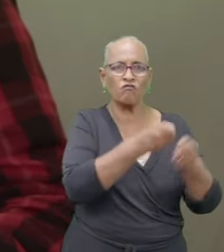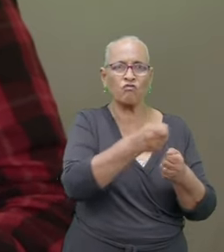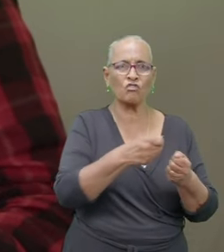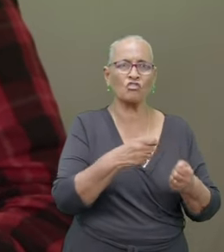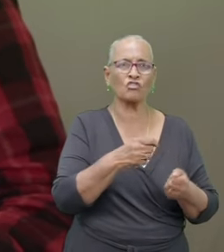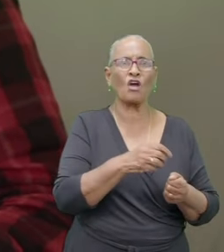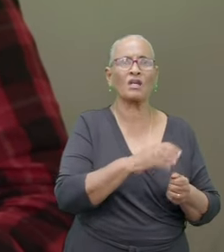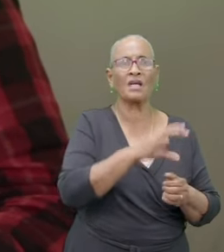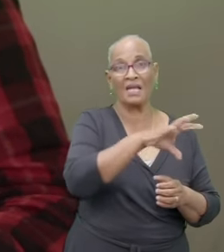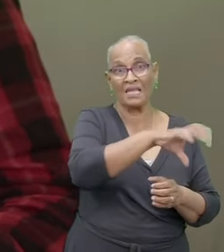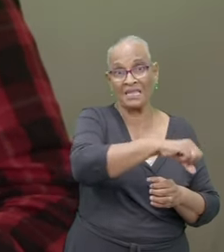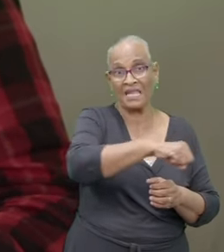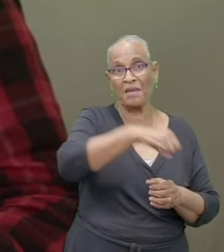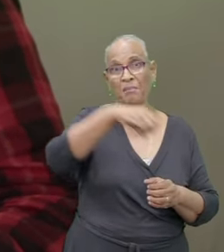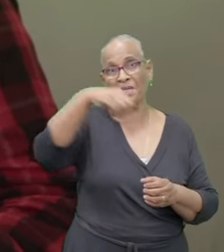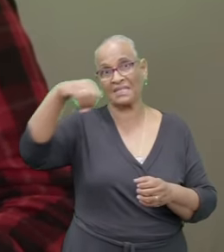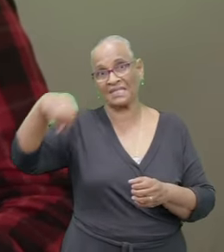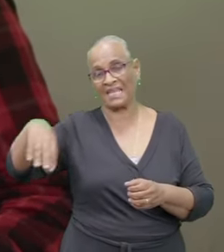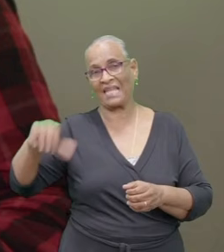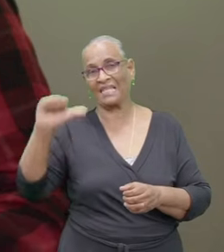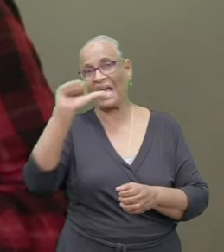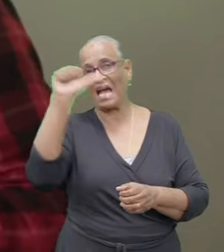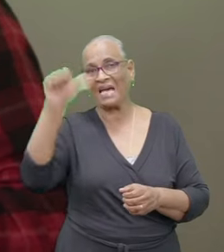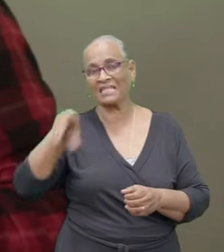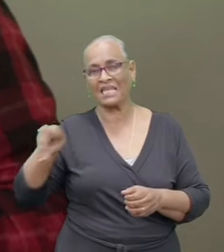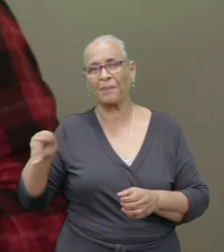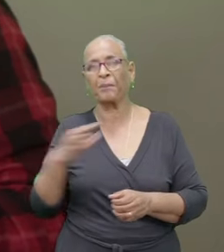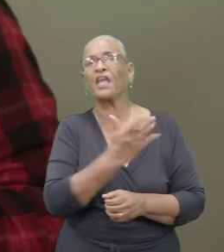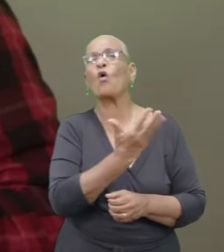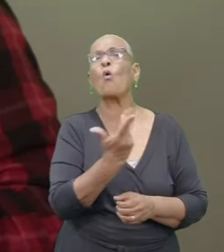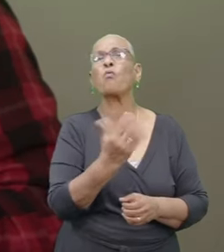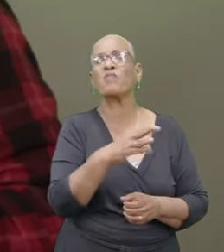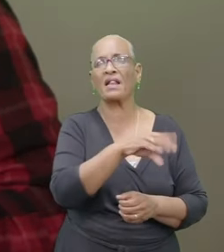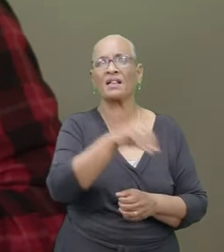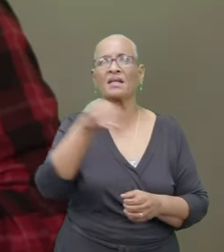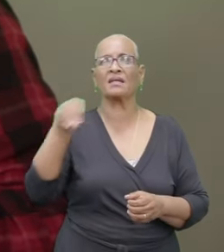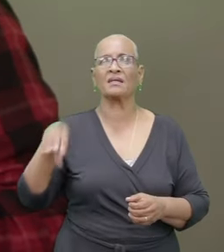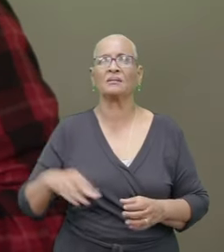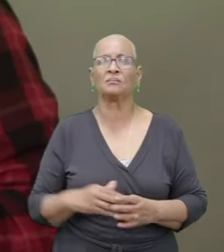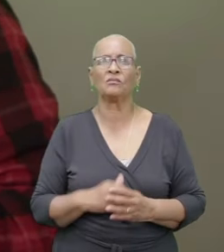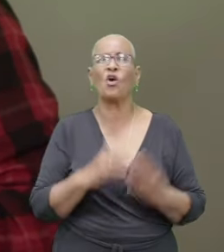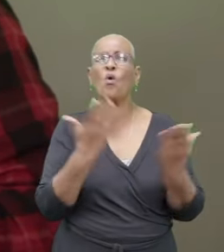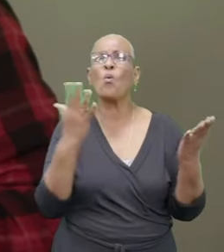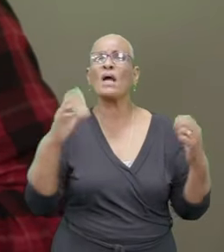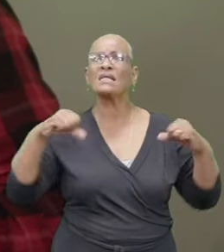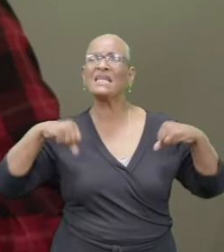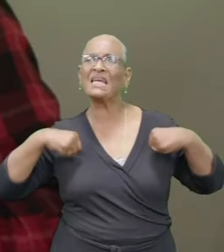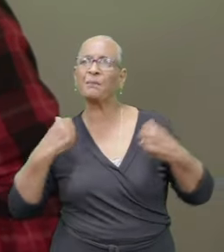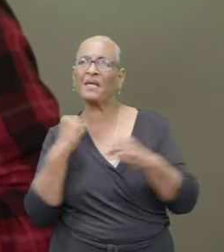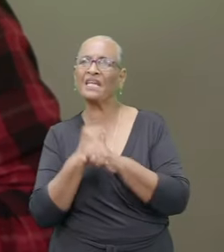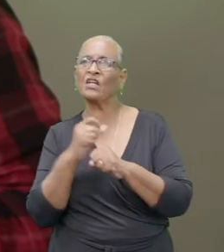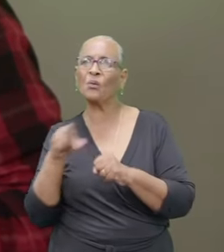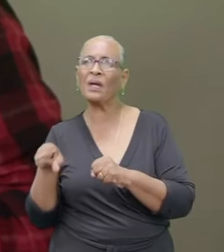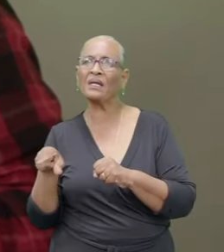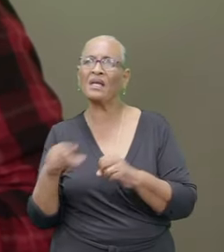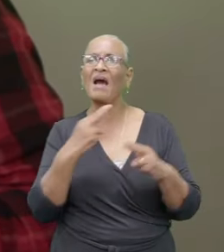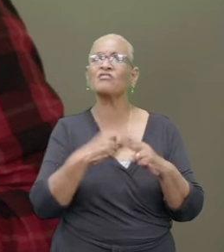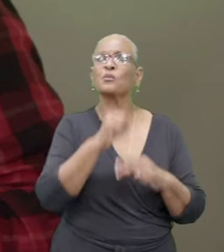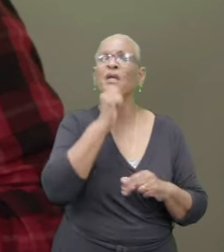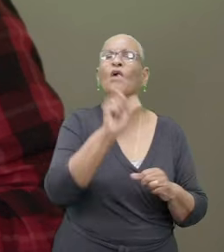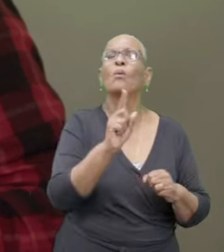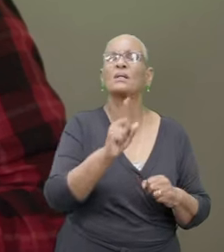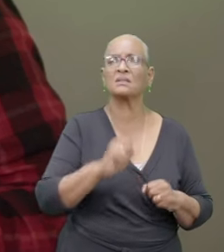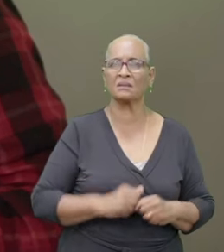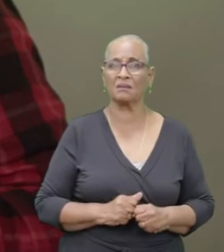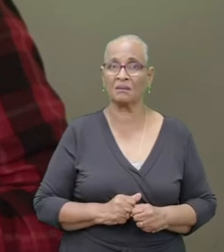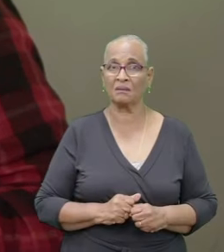werken. Om hoeveel personeelsleden gaat het? En wanneer gaan ze beginnen met het werk? En wat zijn de afspraken? Krijgen